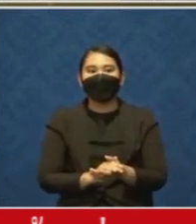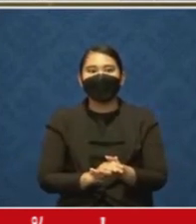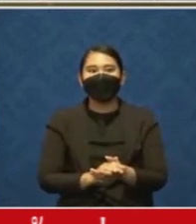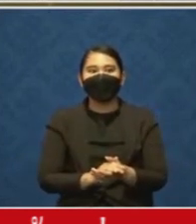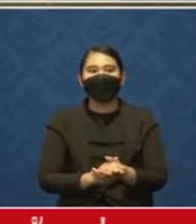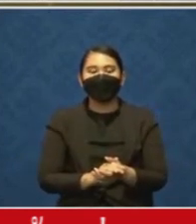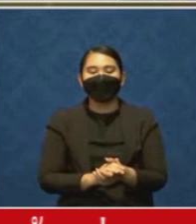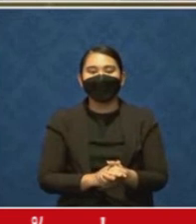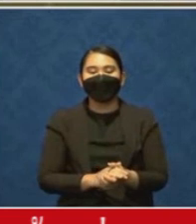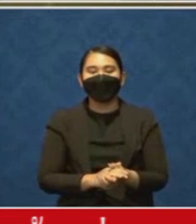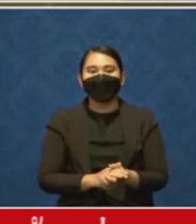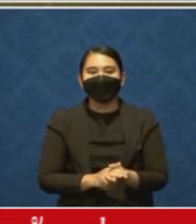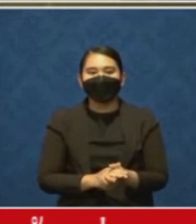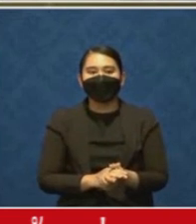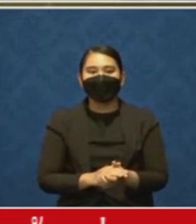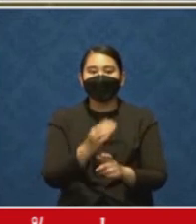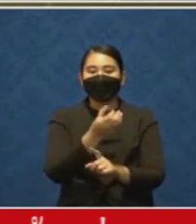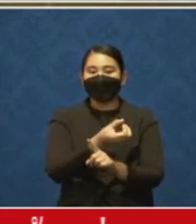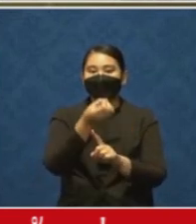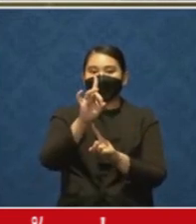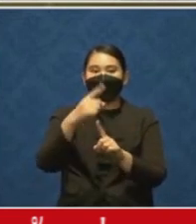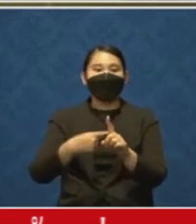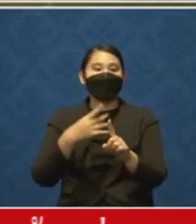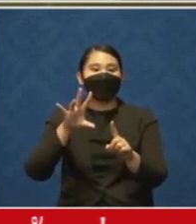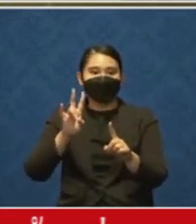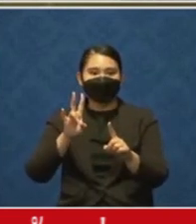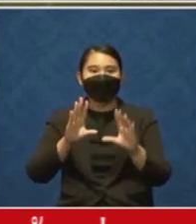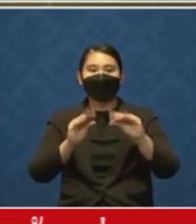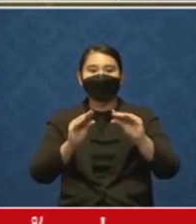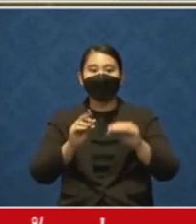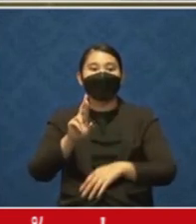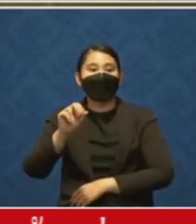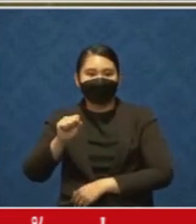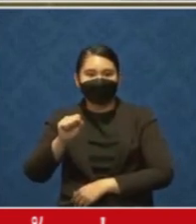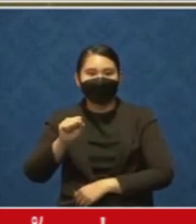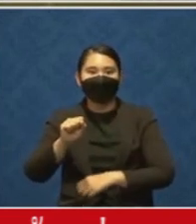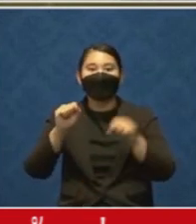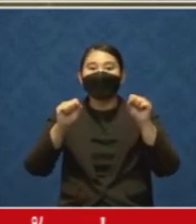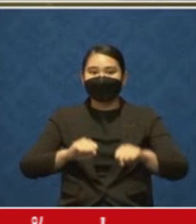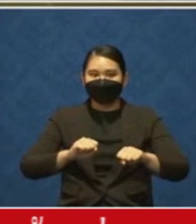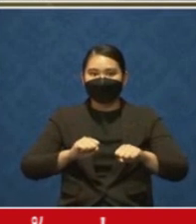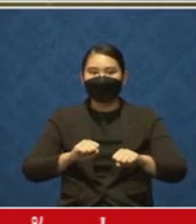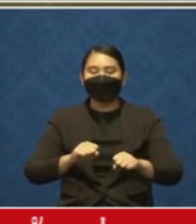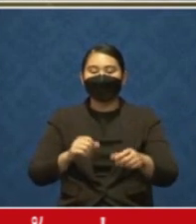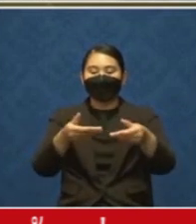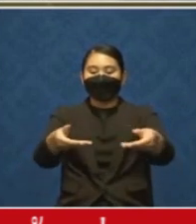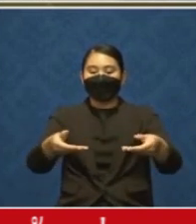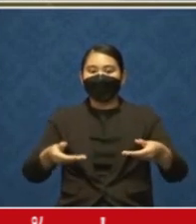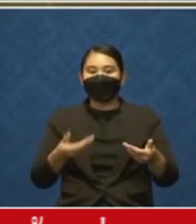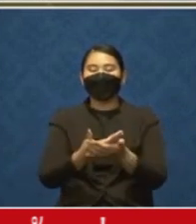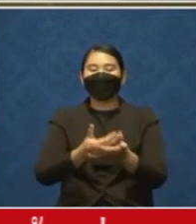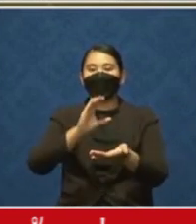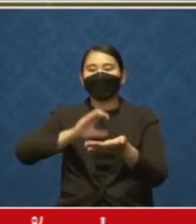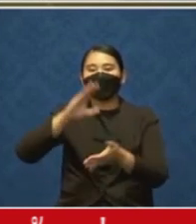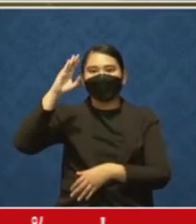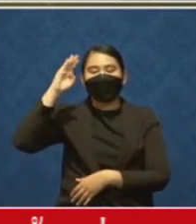แล้วครับเมื่อวันที่18กรกฎาคมครับที่รัฐสภาเนี่ยจากเอกสารงบประมาณของกอง